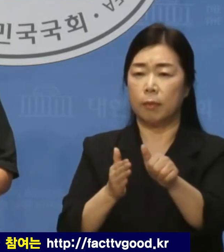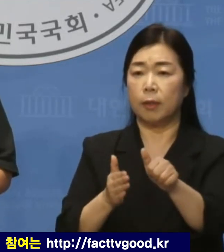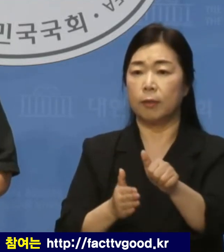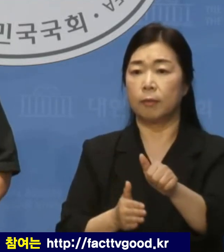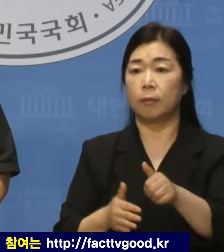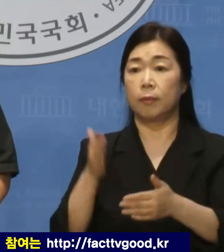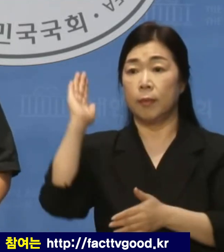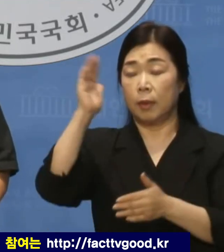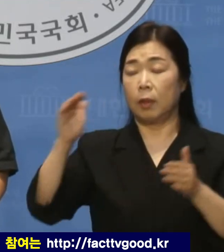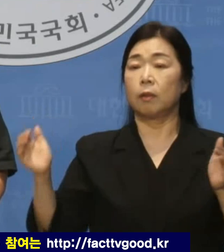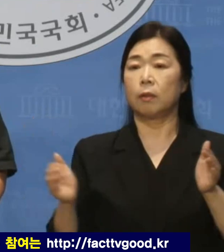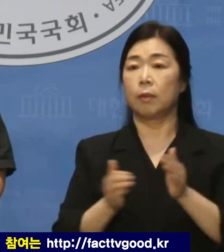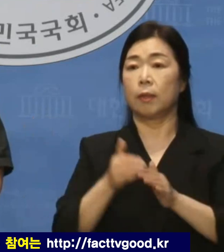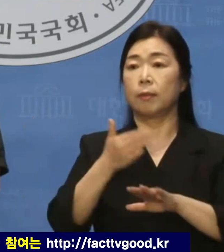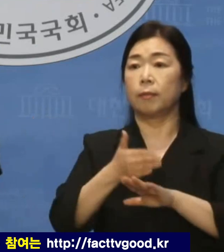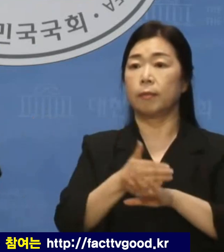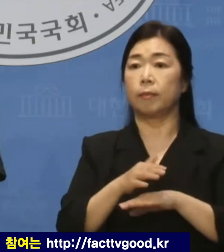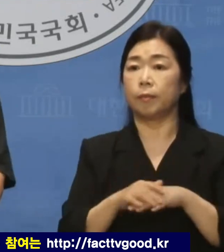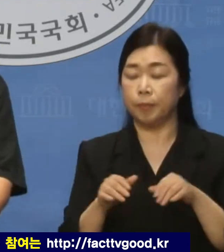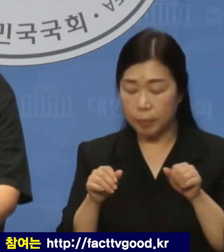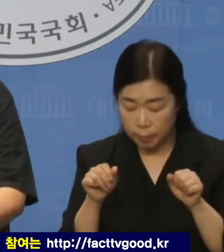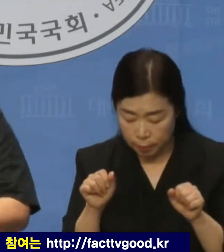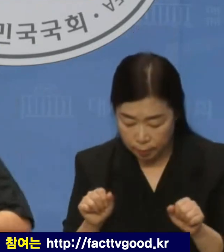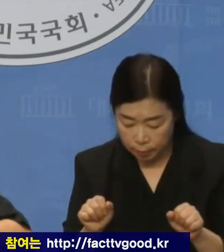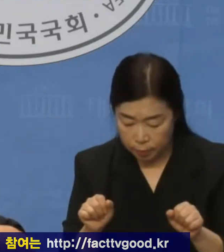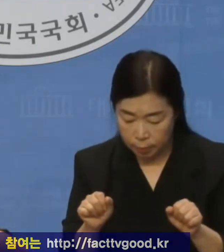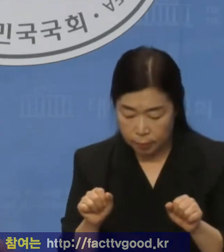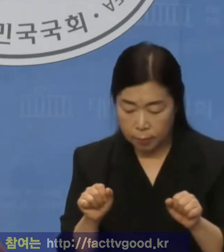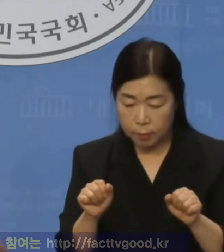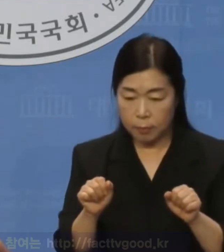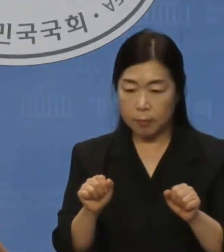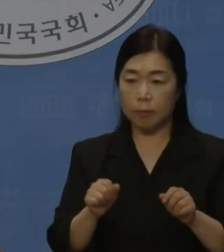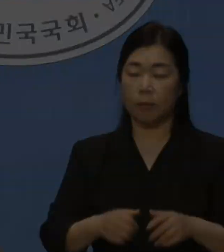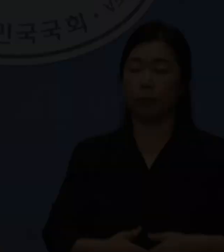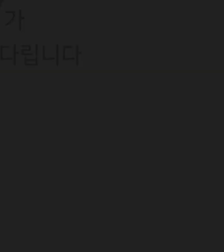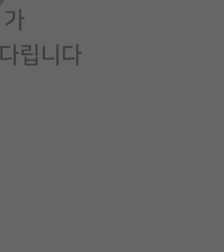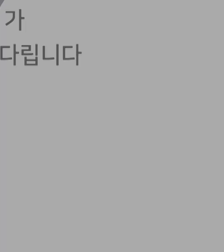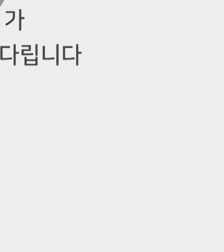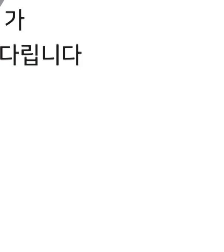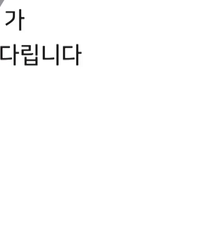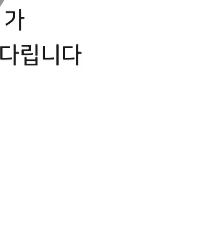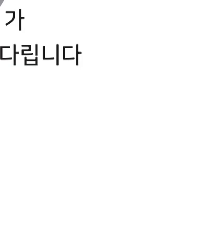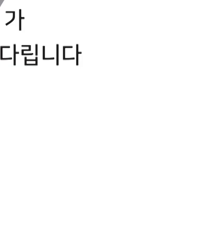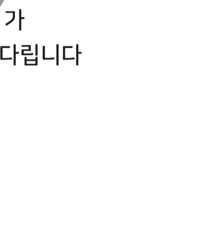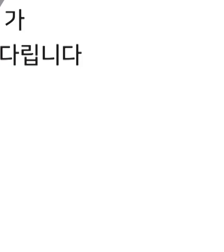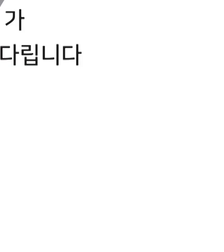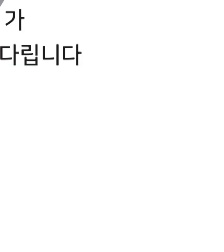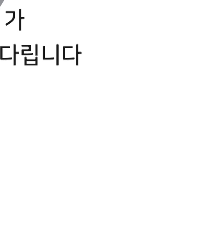부탁드리겠습니다. 기자회견 이것으로 마치겠습니다. 감사합니다.